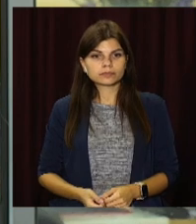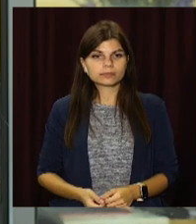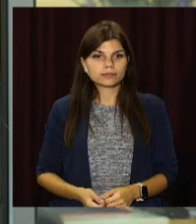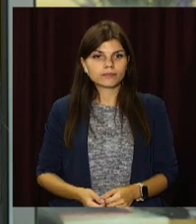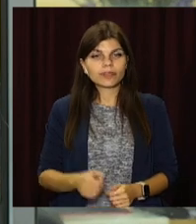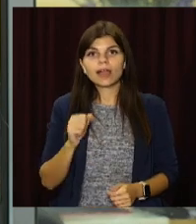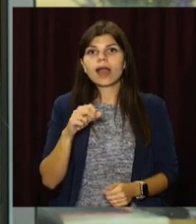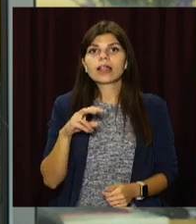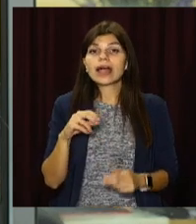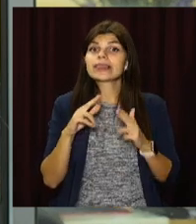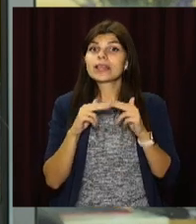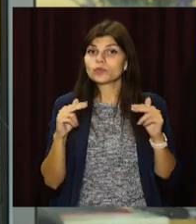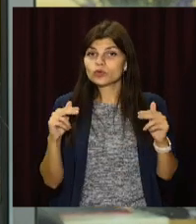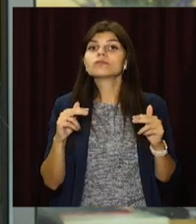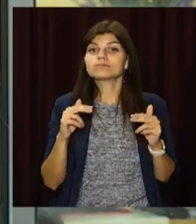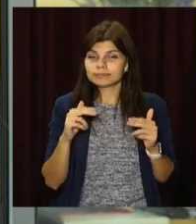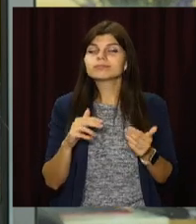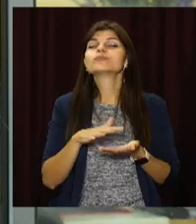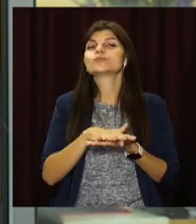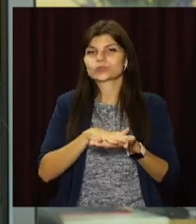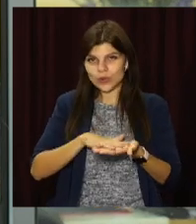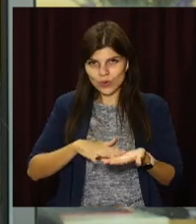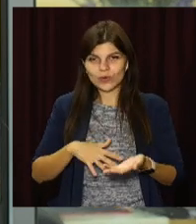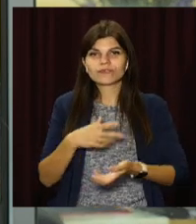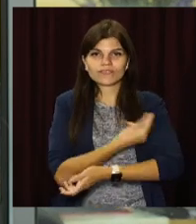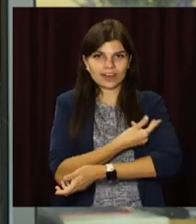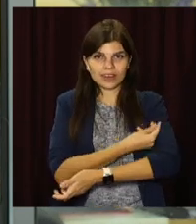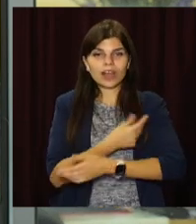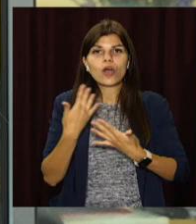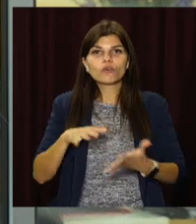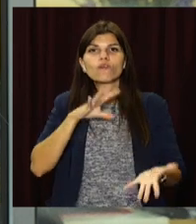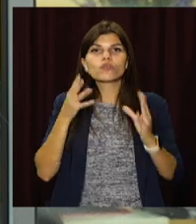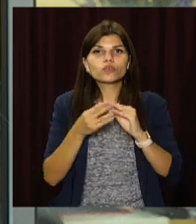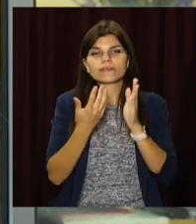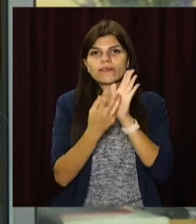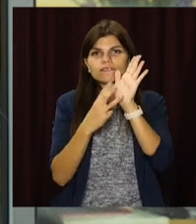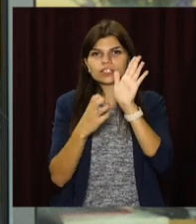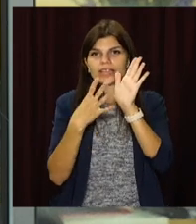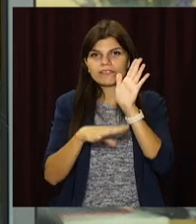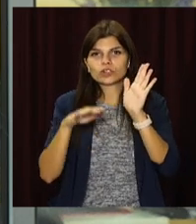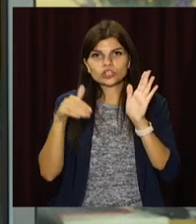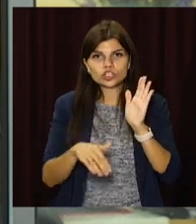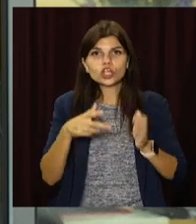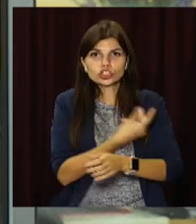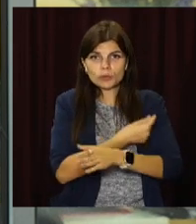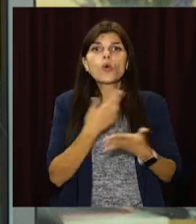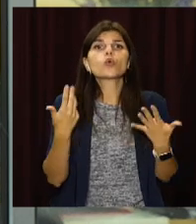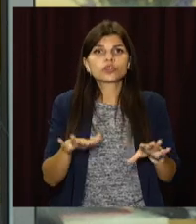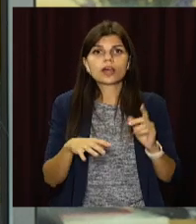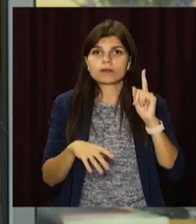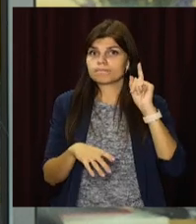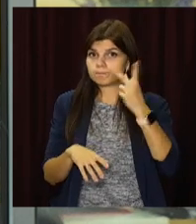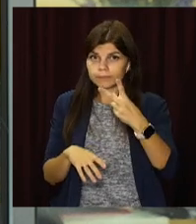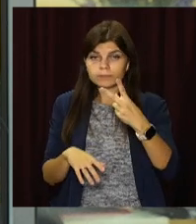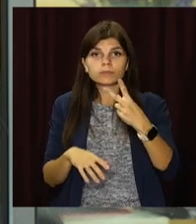А на Дніпропетровщині триває вакцинальна кампанія. Загалом вже зробили майже 890 тисяч щеплень. Двома